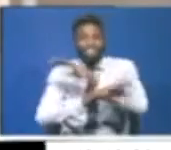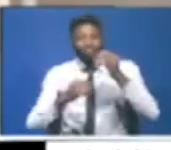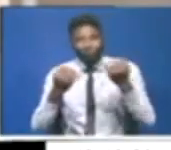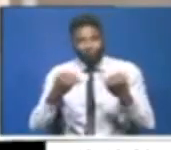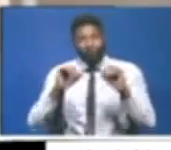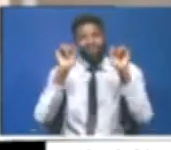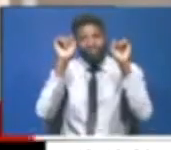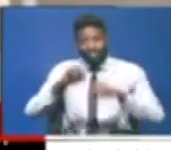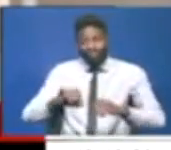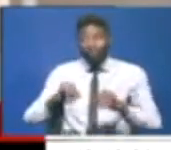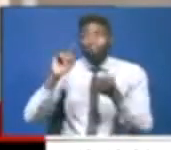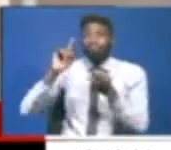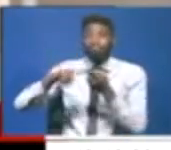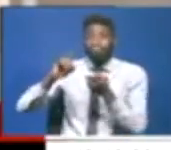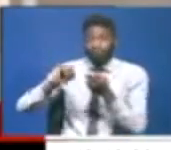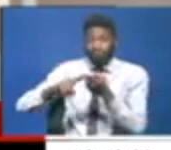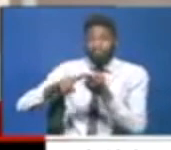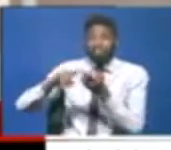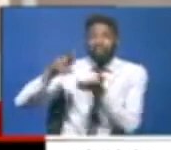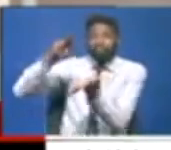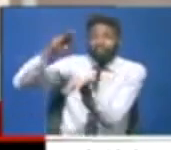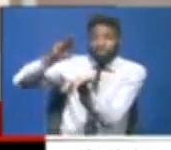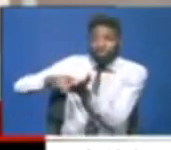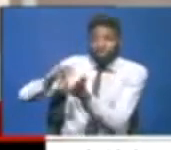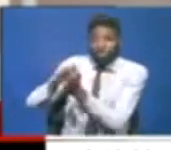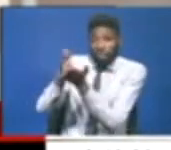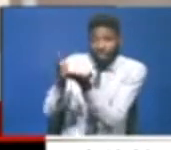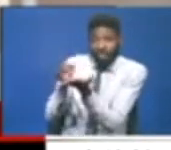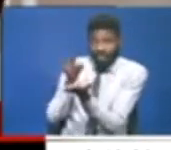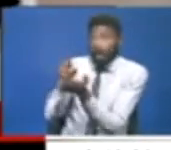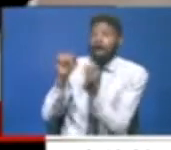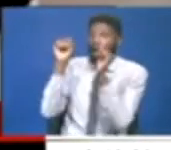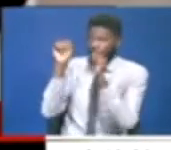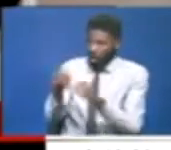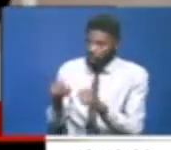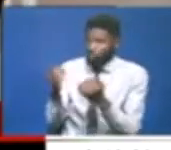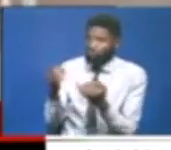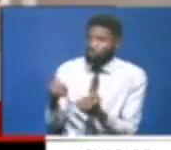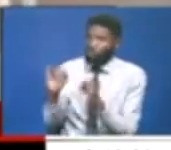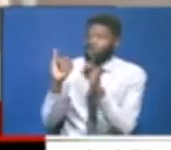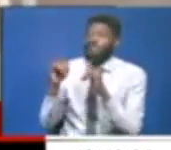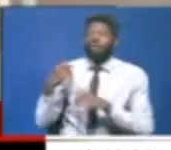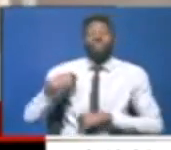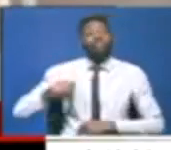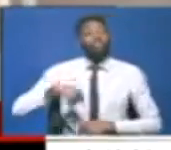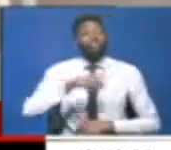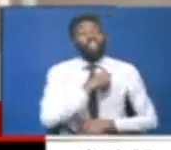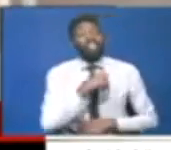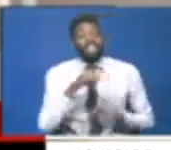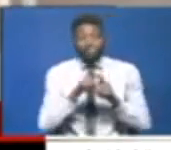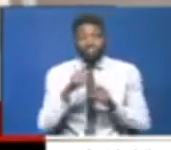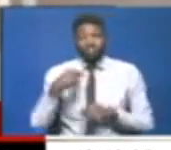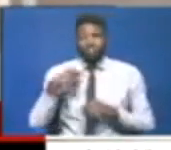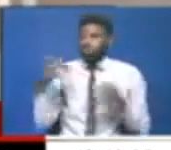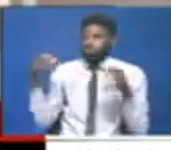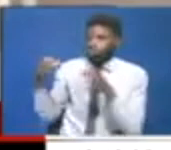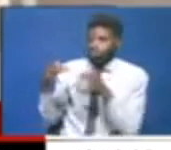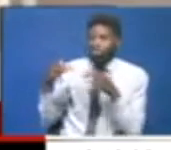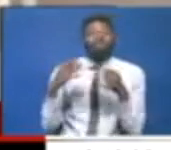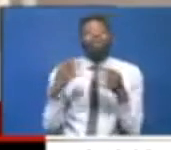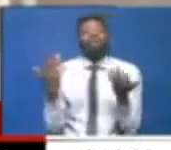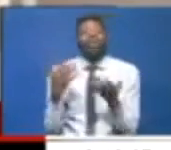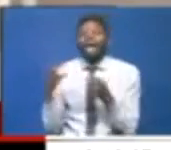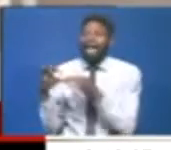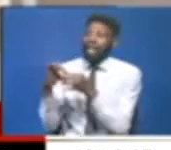la daftari manual register, hiyo ni sehemu moja tu. Na unajua sisi kama mimi niko katika mrengo wa Azimio, na